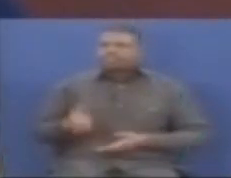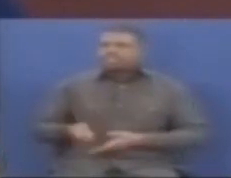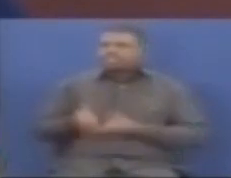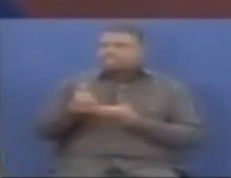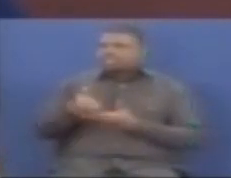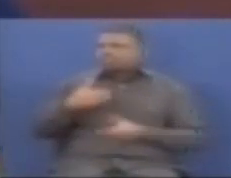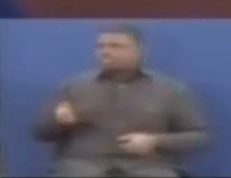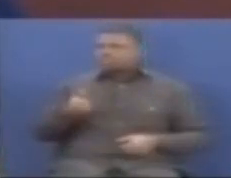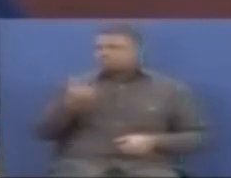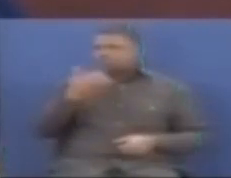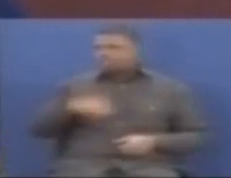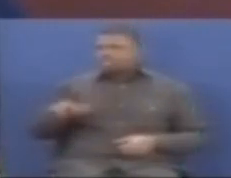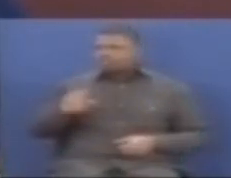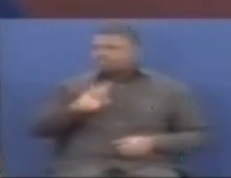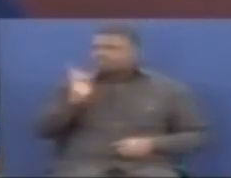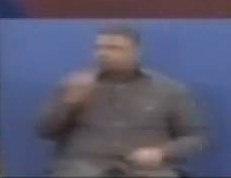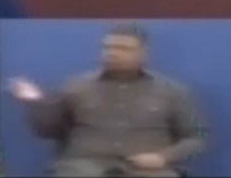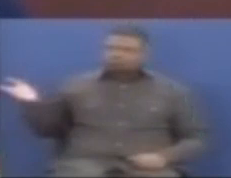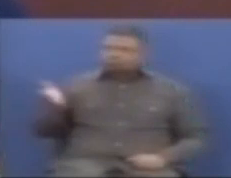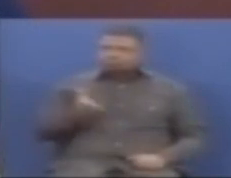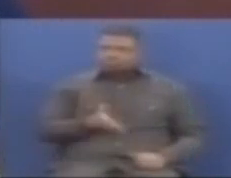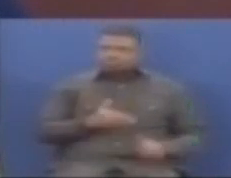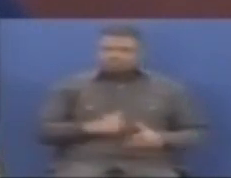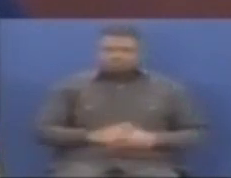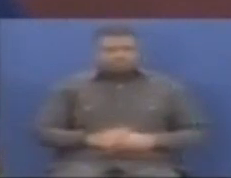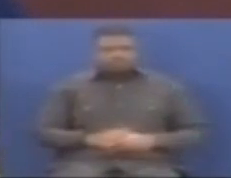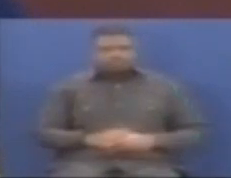Waziri wa Maji, majibu.